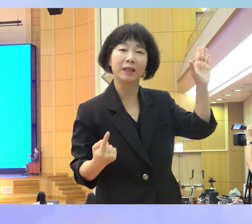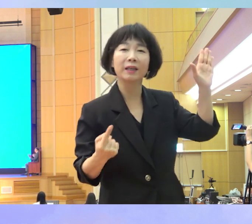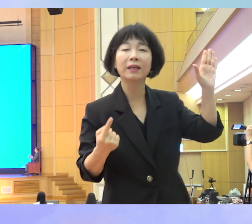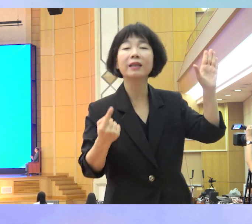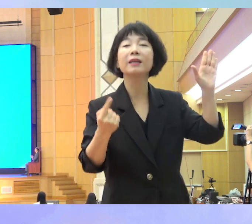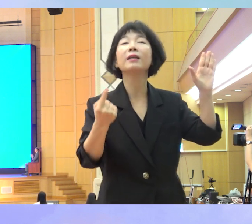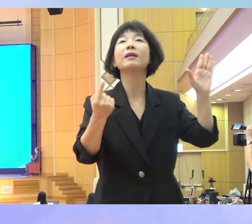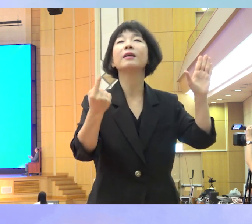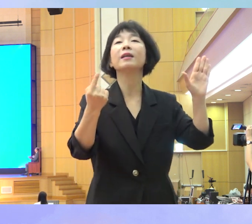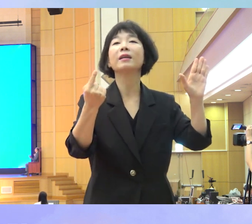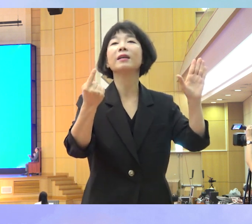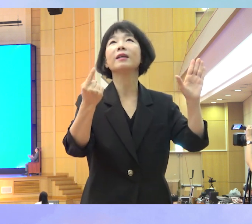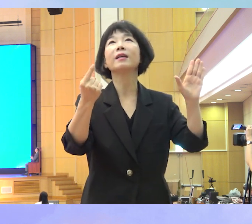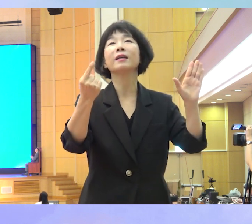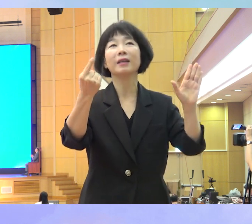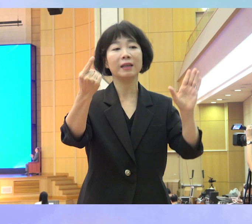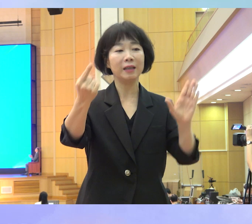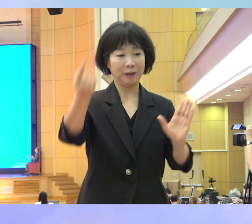버리고